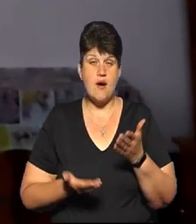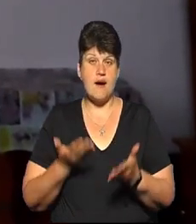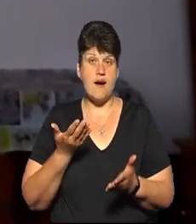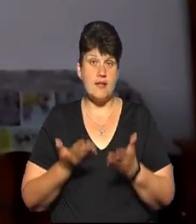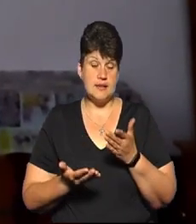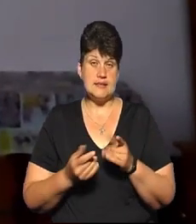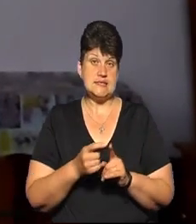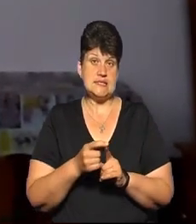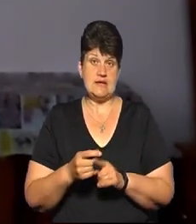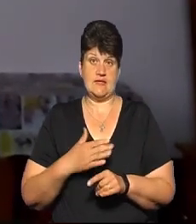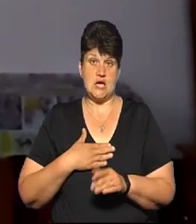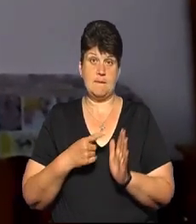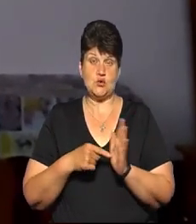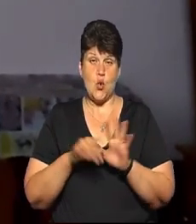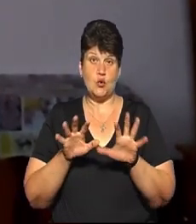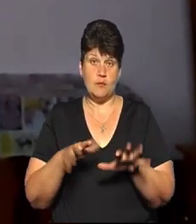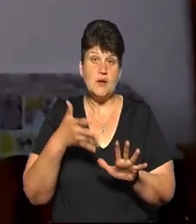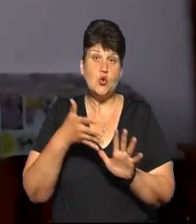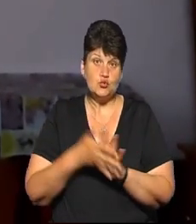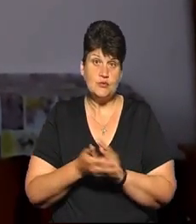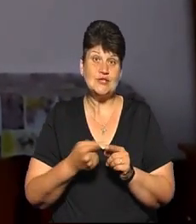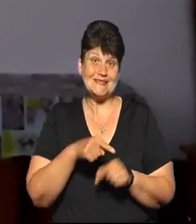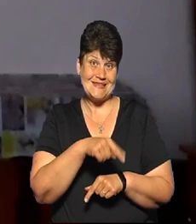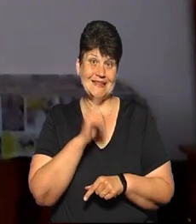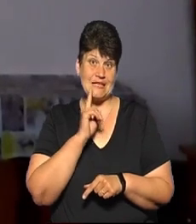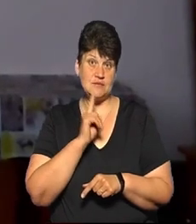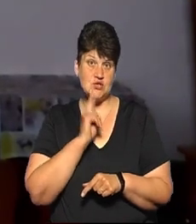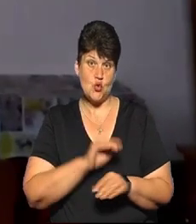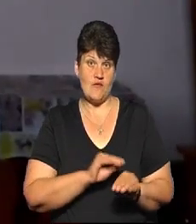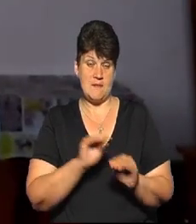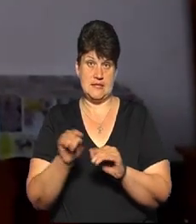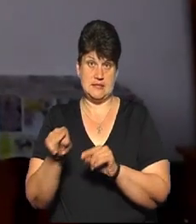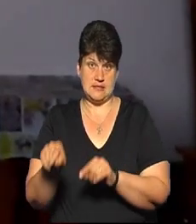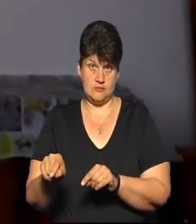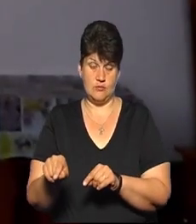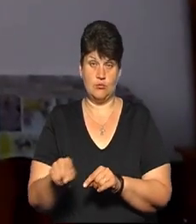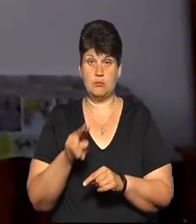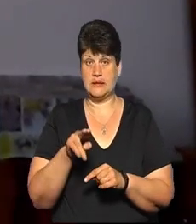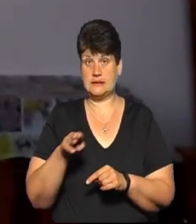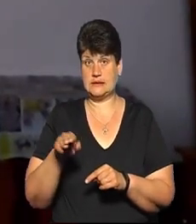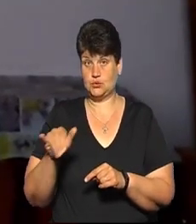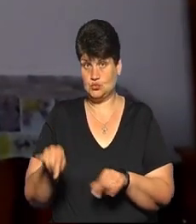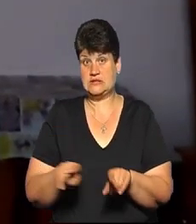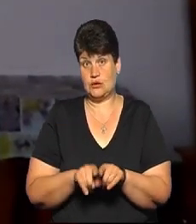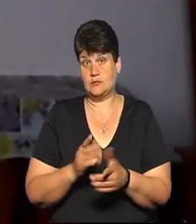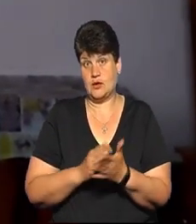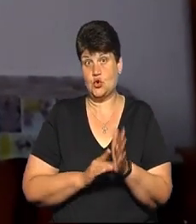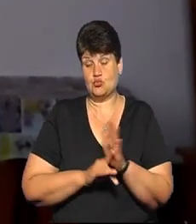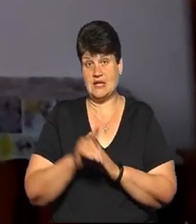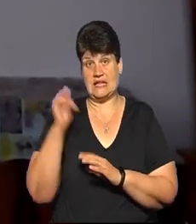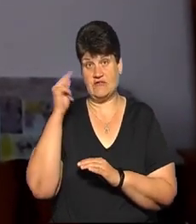слів нашого міського голови ми розуміємо, що це тимчасове переселення, тому що і училище також мали би розпочати навчальний